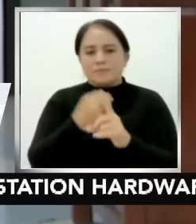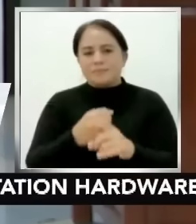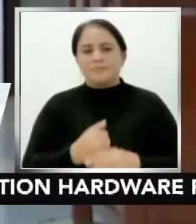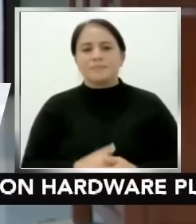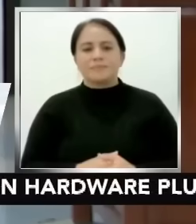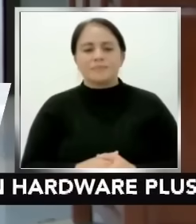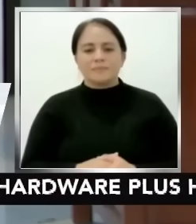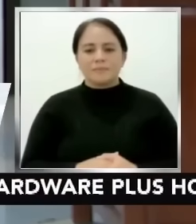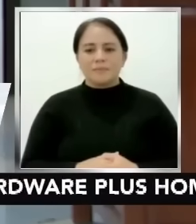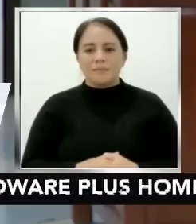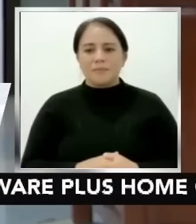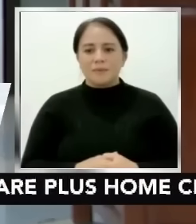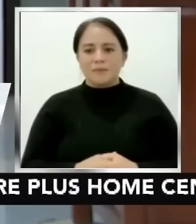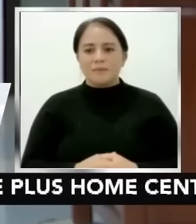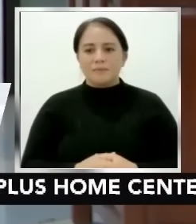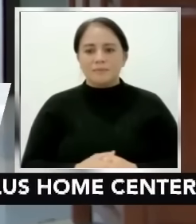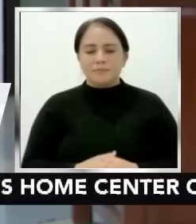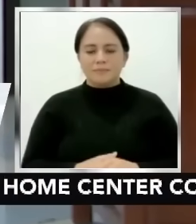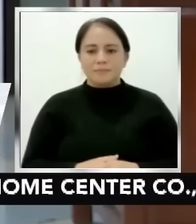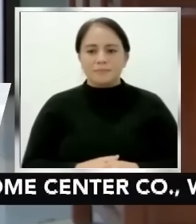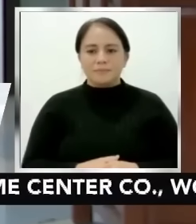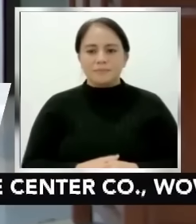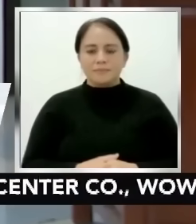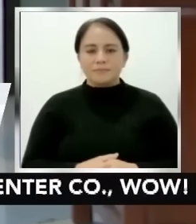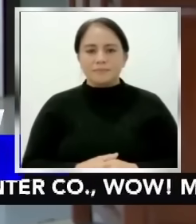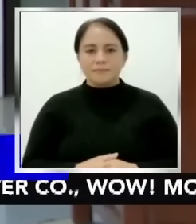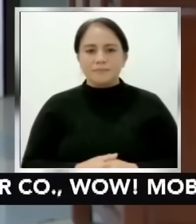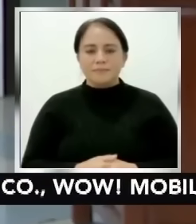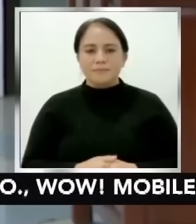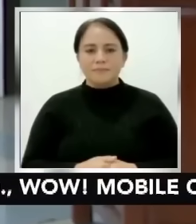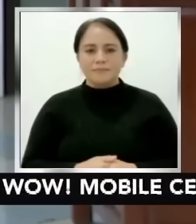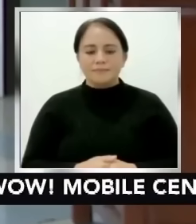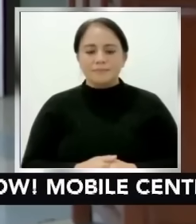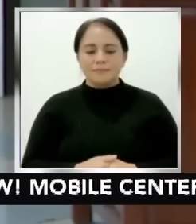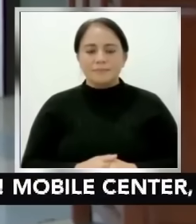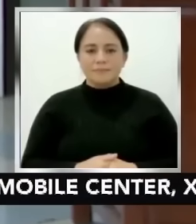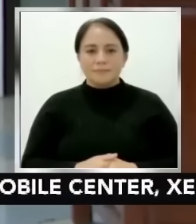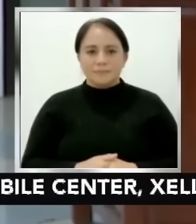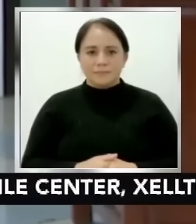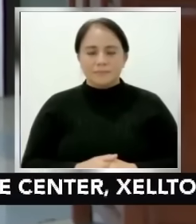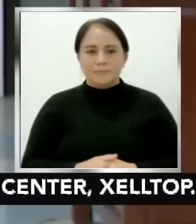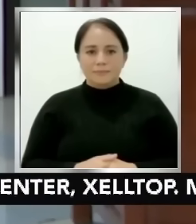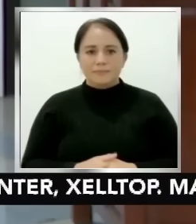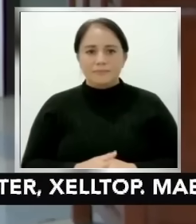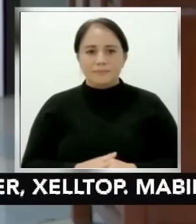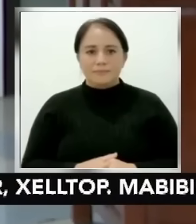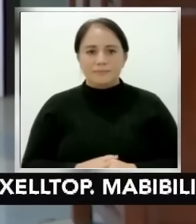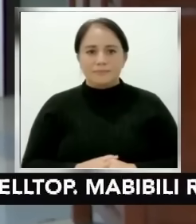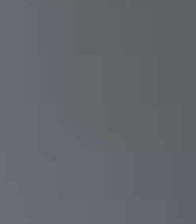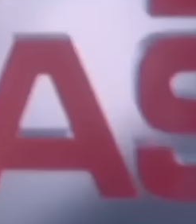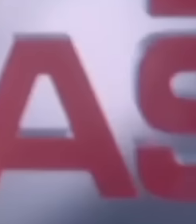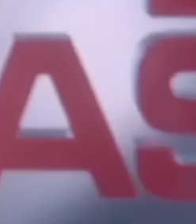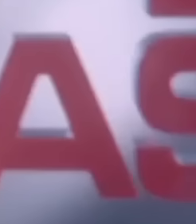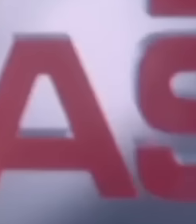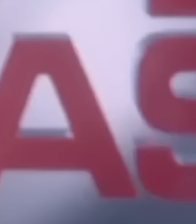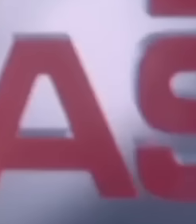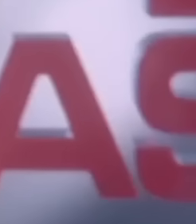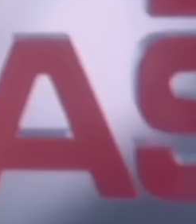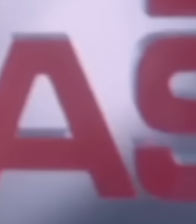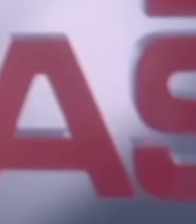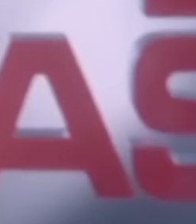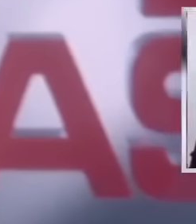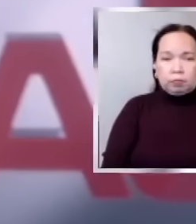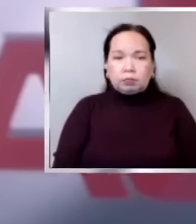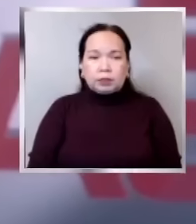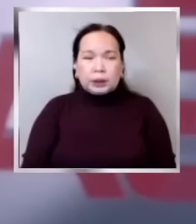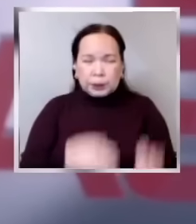sa GMA Integrated News, Marisol Abdurrahman, nakatutok 24 oras. Pasintabi